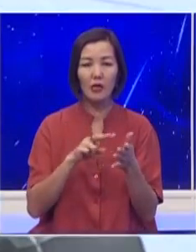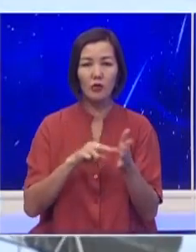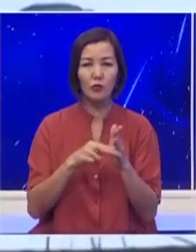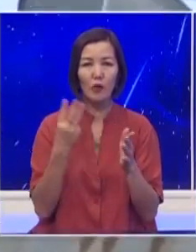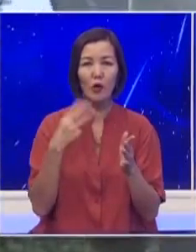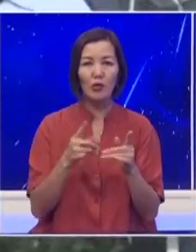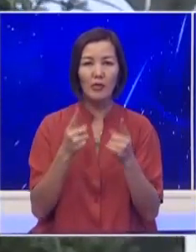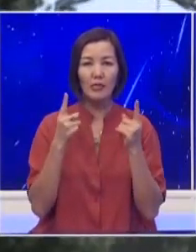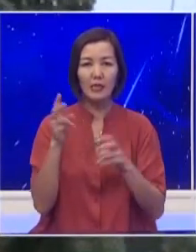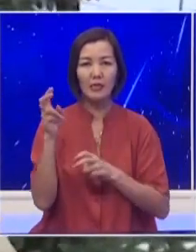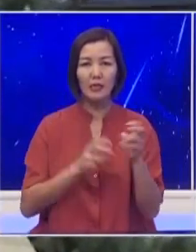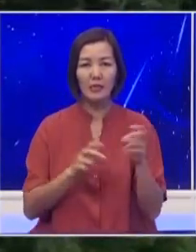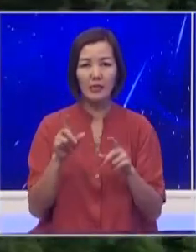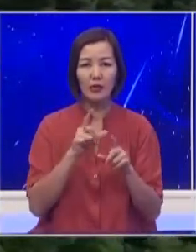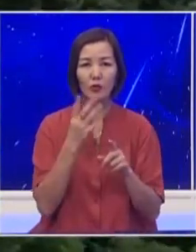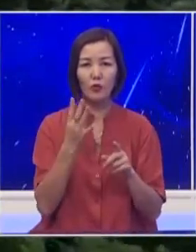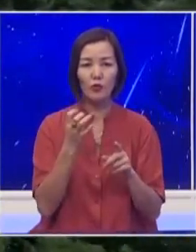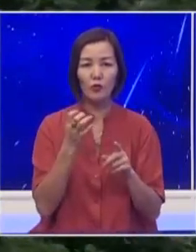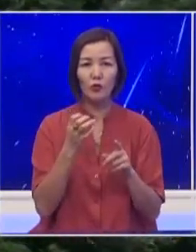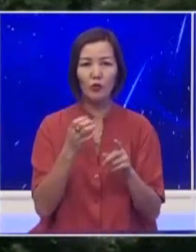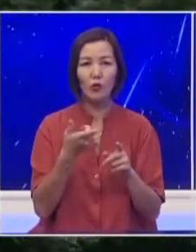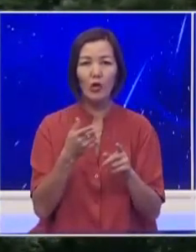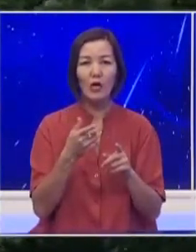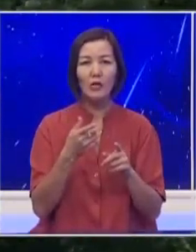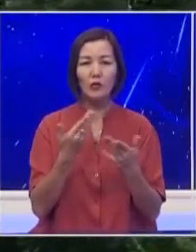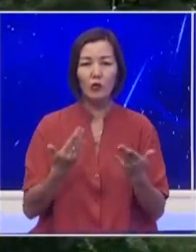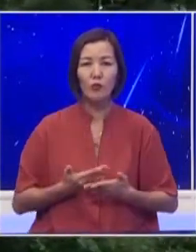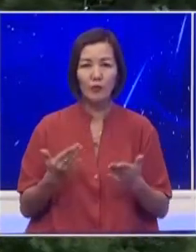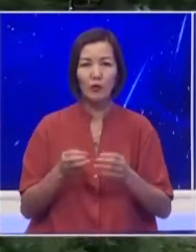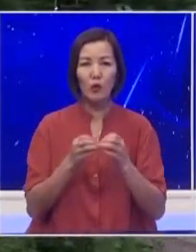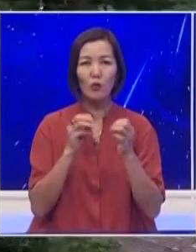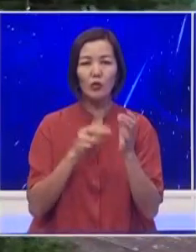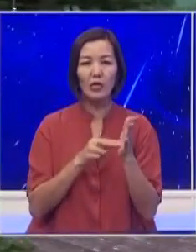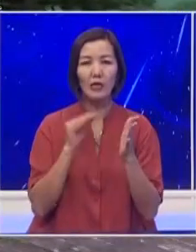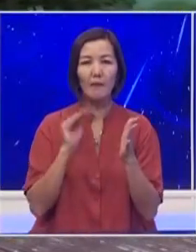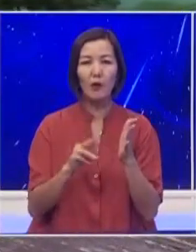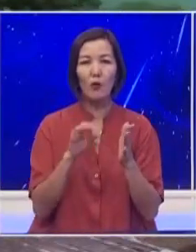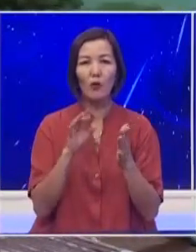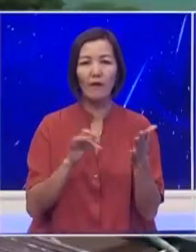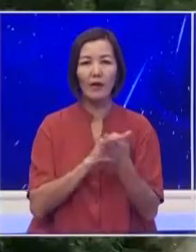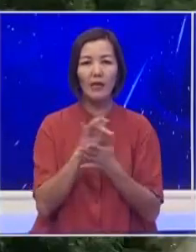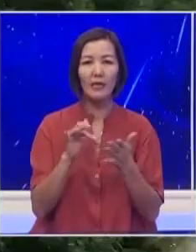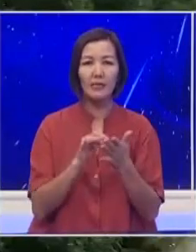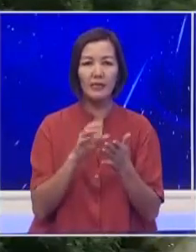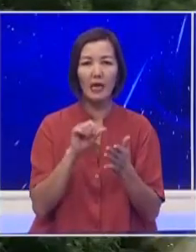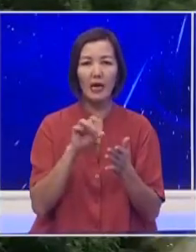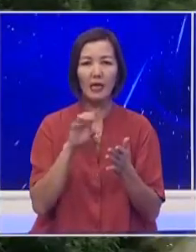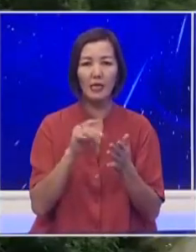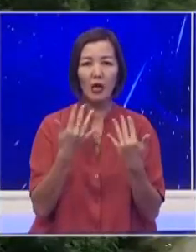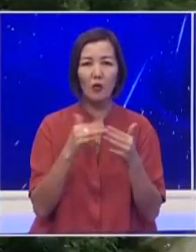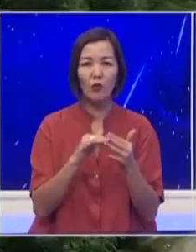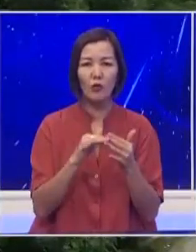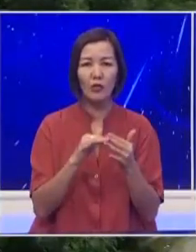30-дан астам ірі өндірістік нысандарды, 400-ге жуық коммуналдық тұрмыстық және 17 мың Қонаев қаласының Арна ауылы мен Заречный кентінің